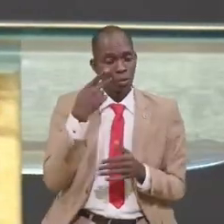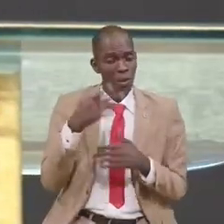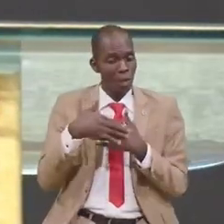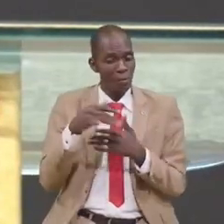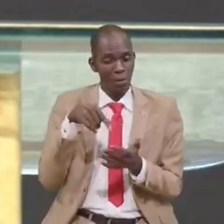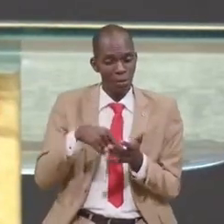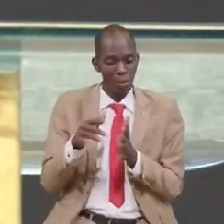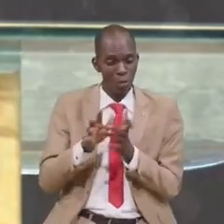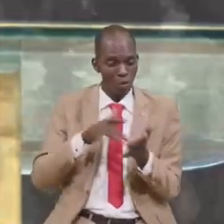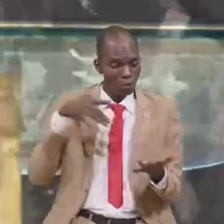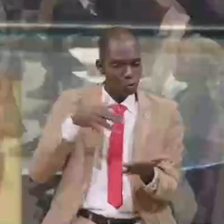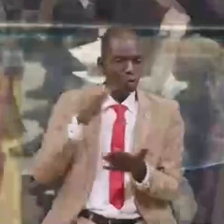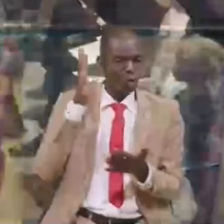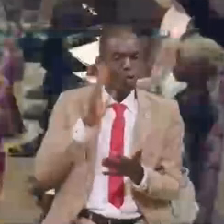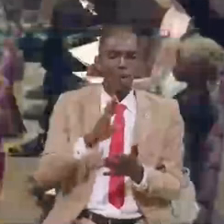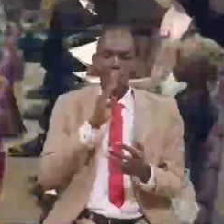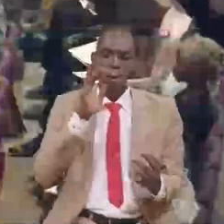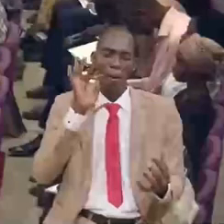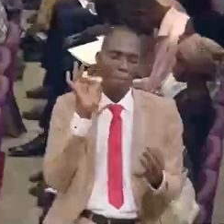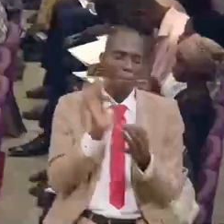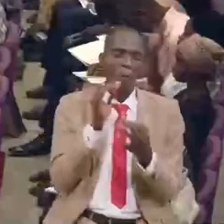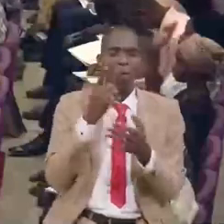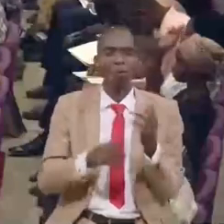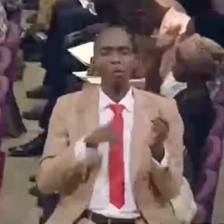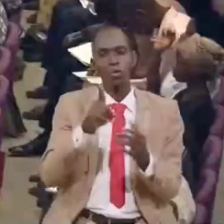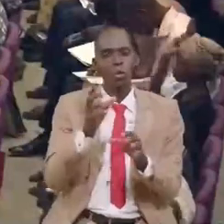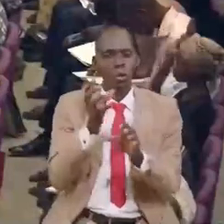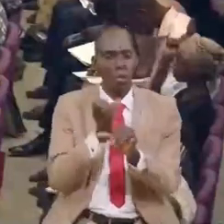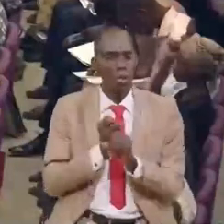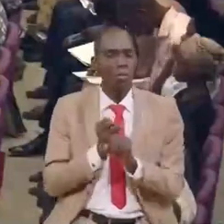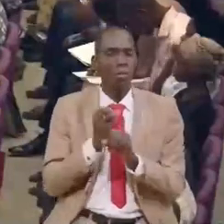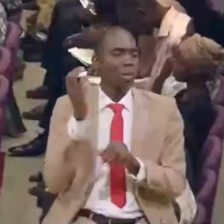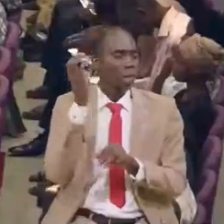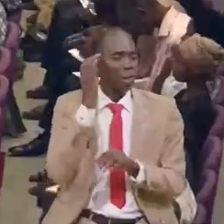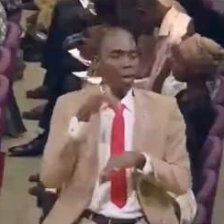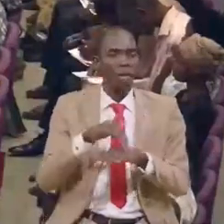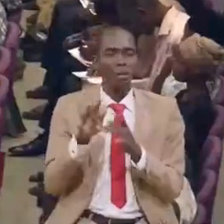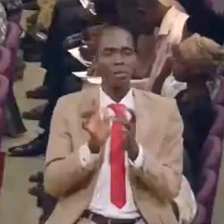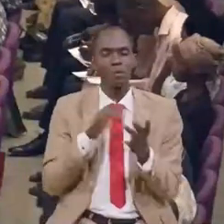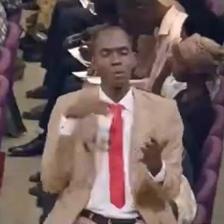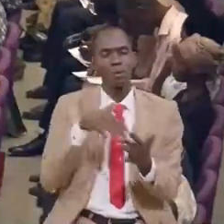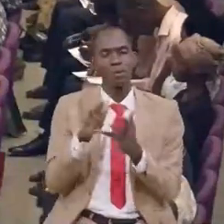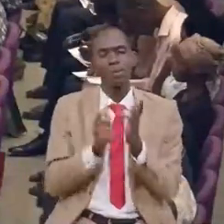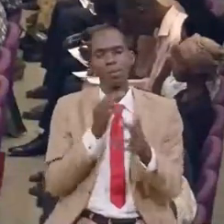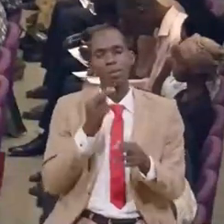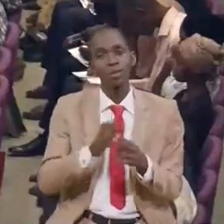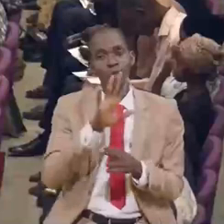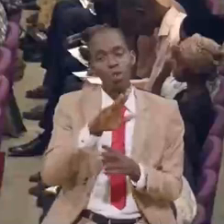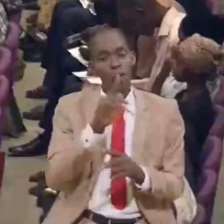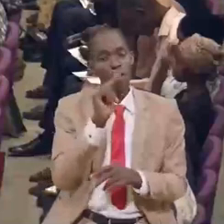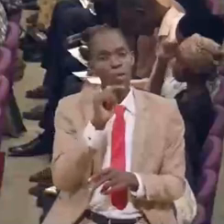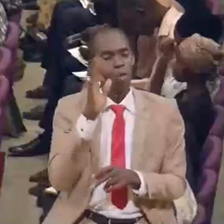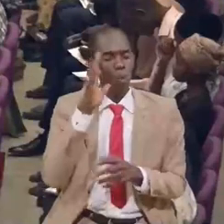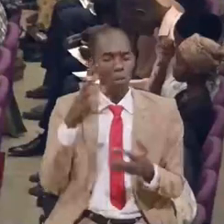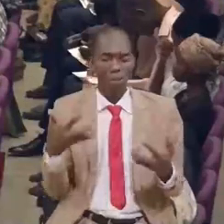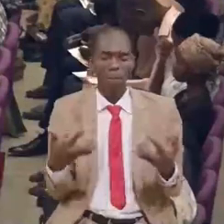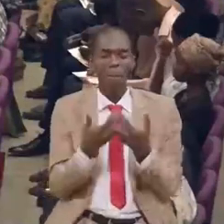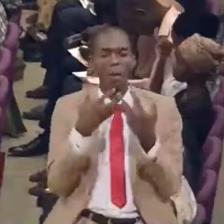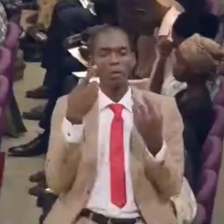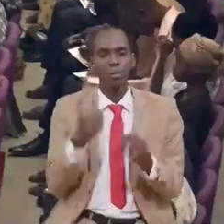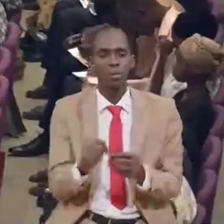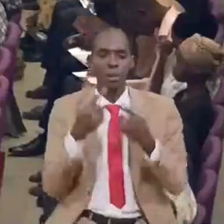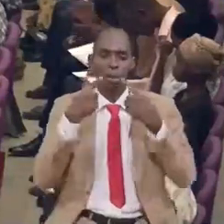l'étude biblique sera exactement ce que vous avez entendu à l'étude biblique. Votre témoignage va aller de pair avec